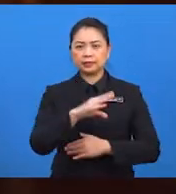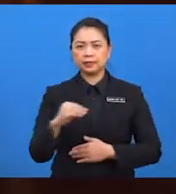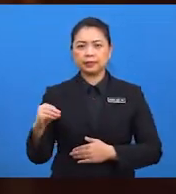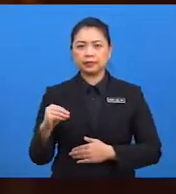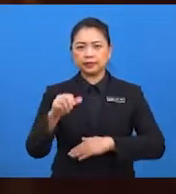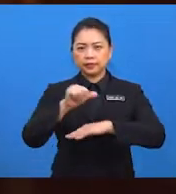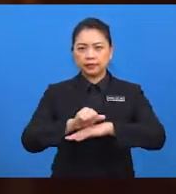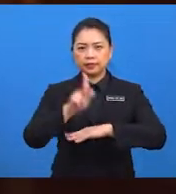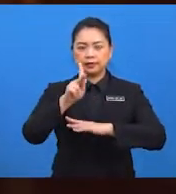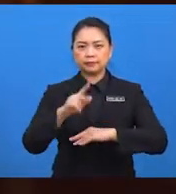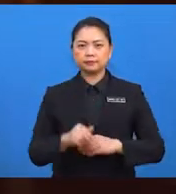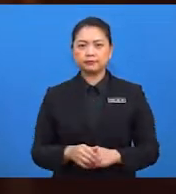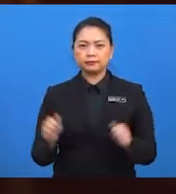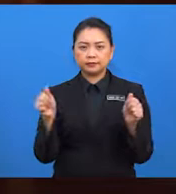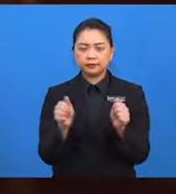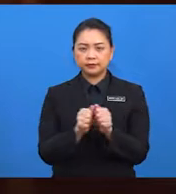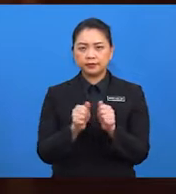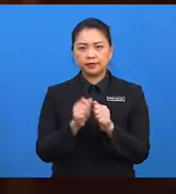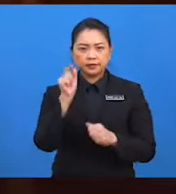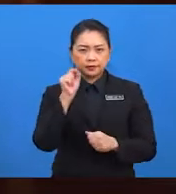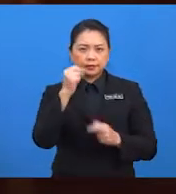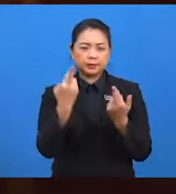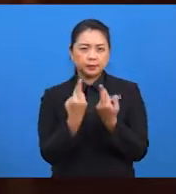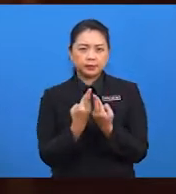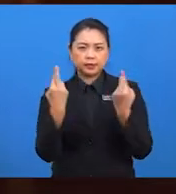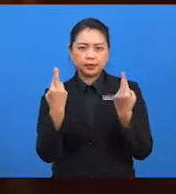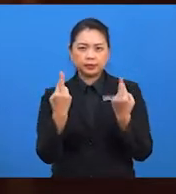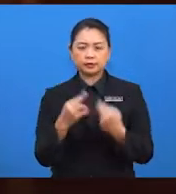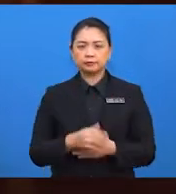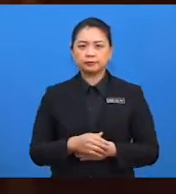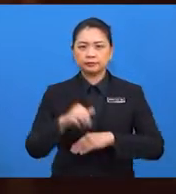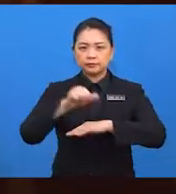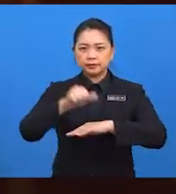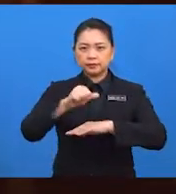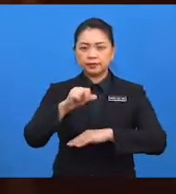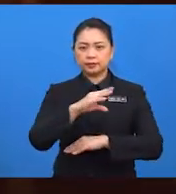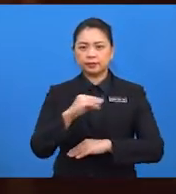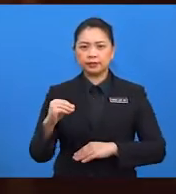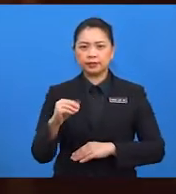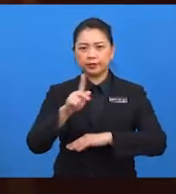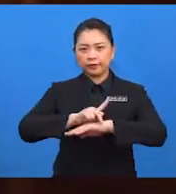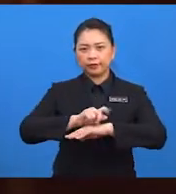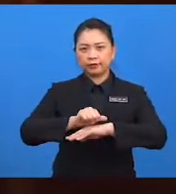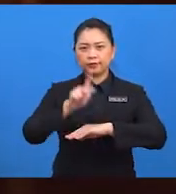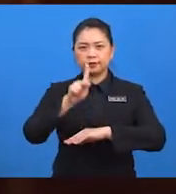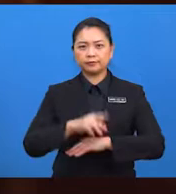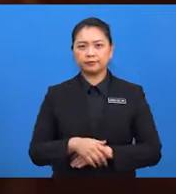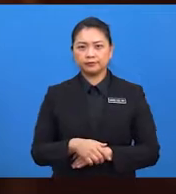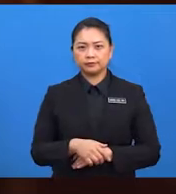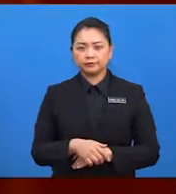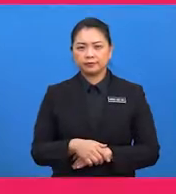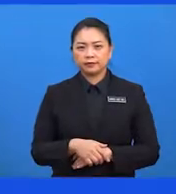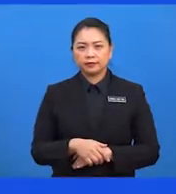asid dan alkali dengan darjah penceraian asid dan alkali.